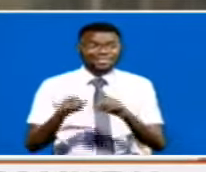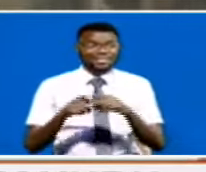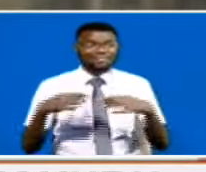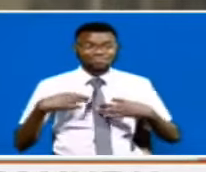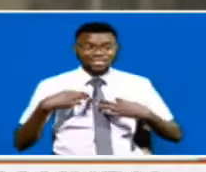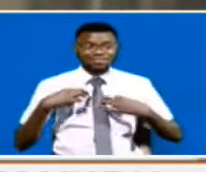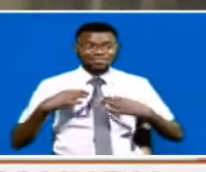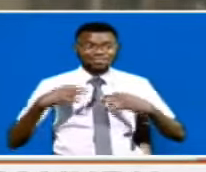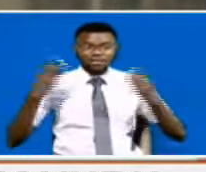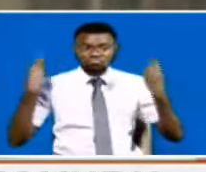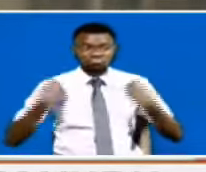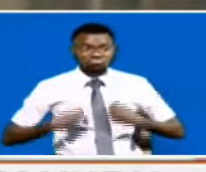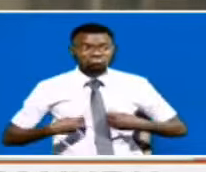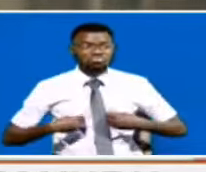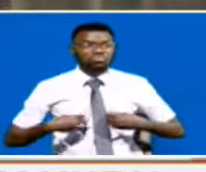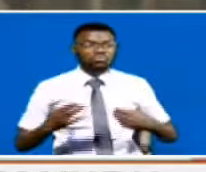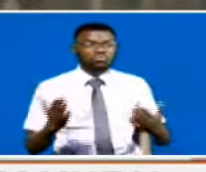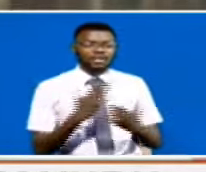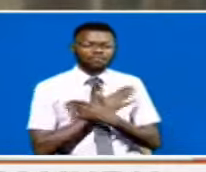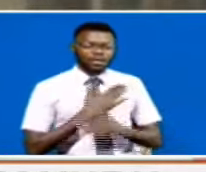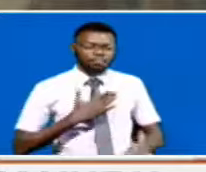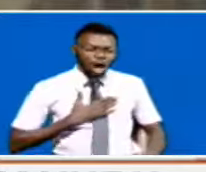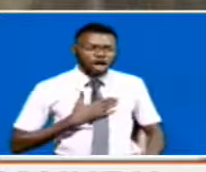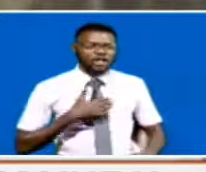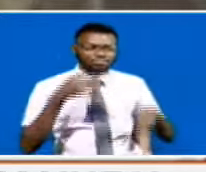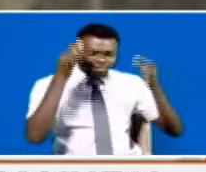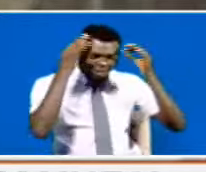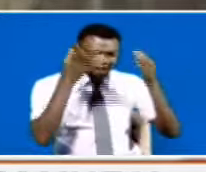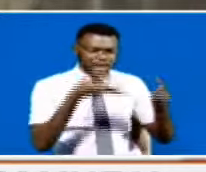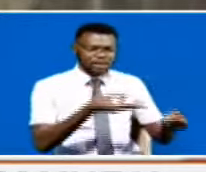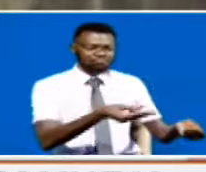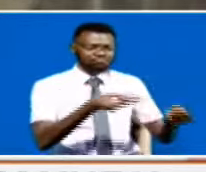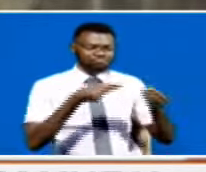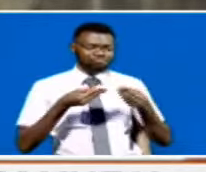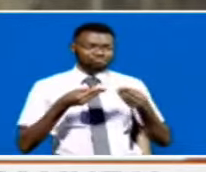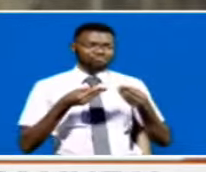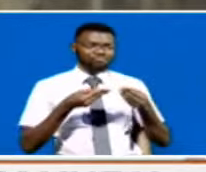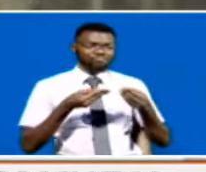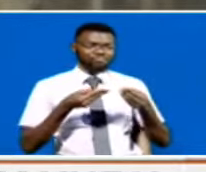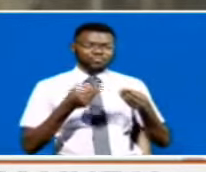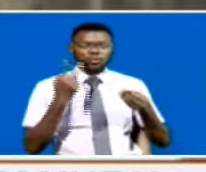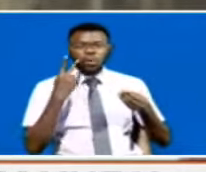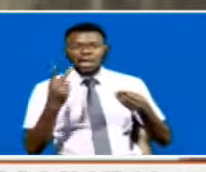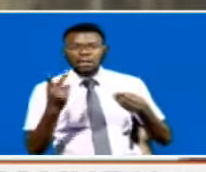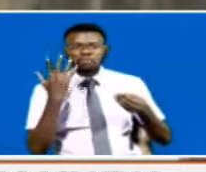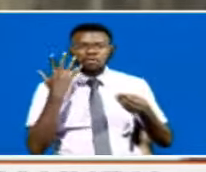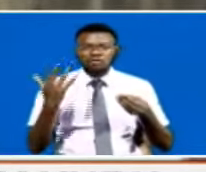nimevaa. Ni kupitia tu rafiki ananiambia shika hii 500, shika hii 200.